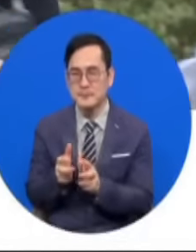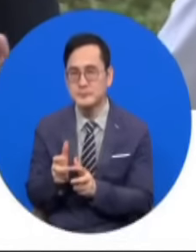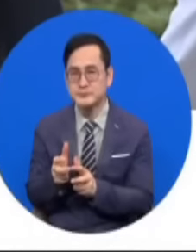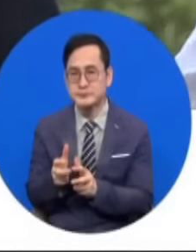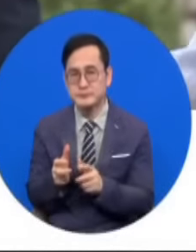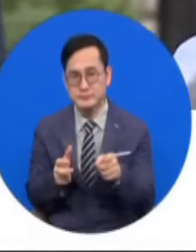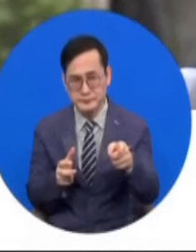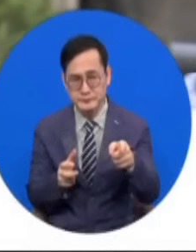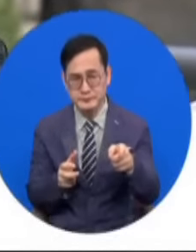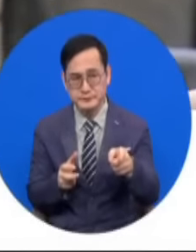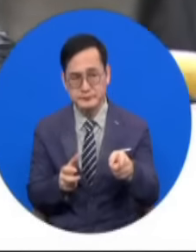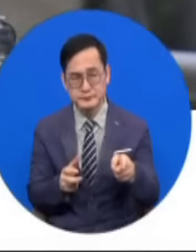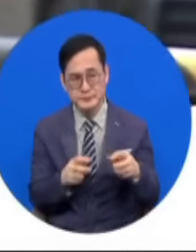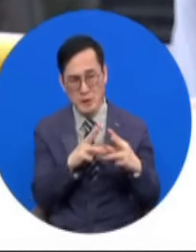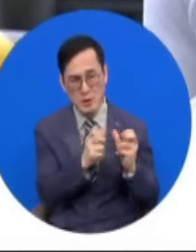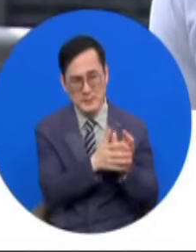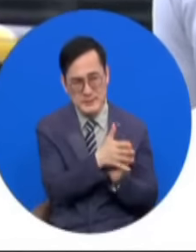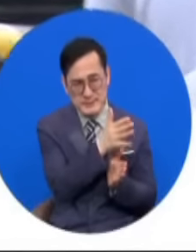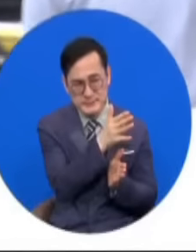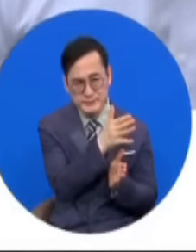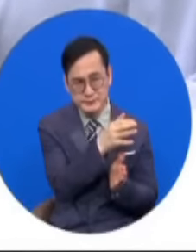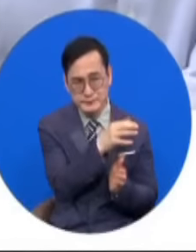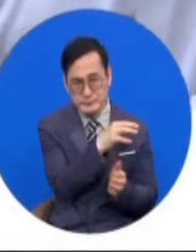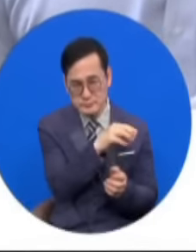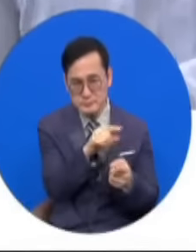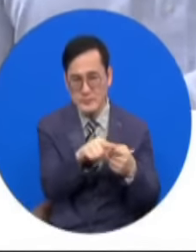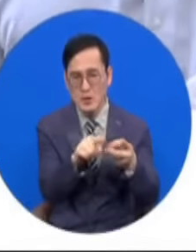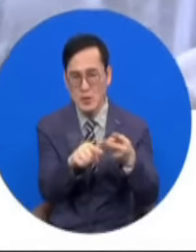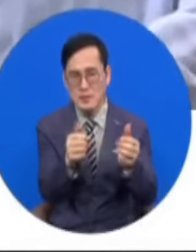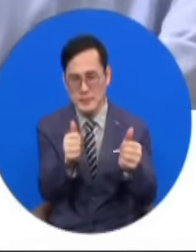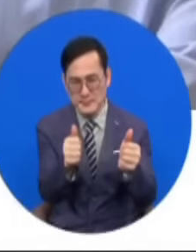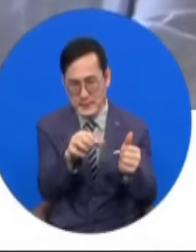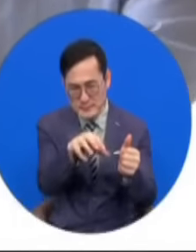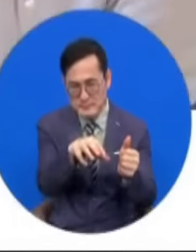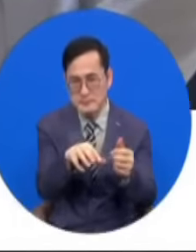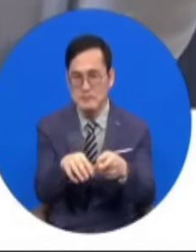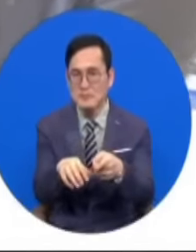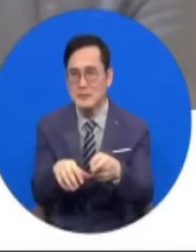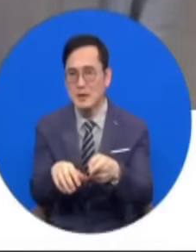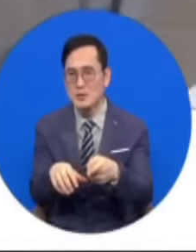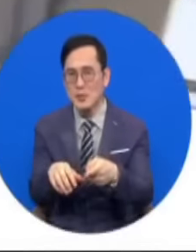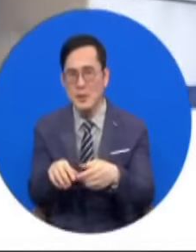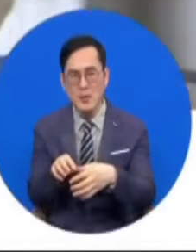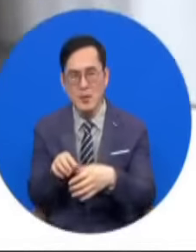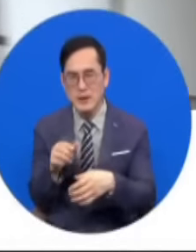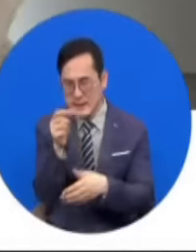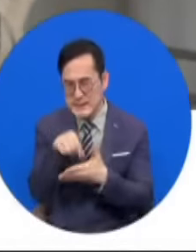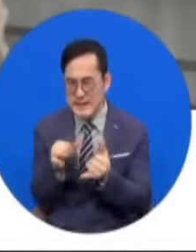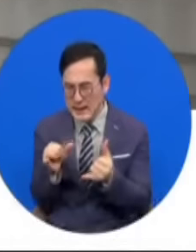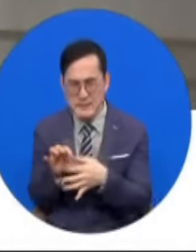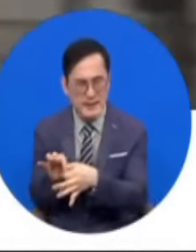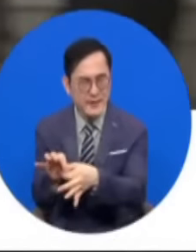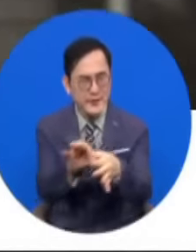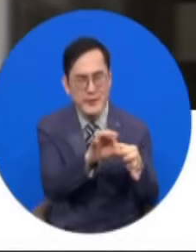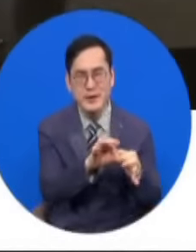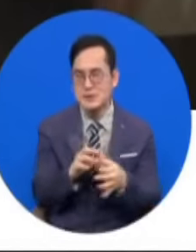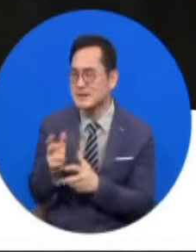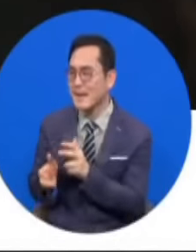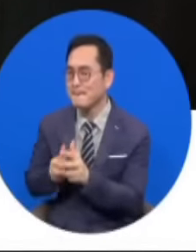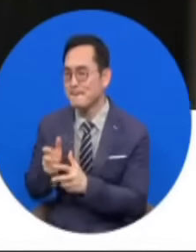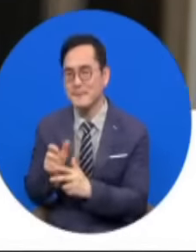중요한 성남 시청 임맥을 이용을 한 것이죠 그런데 이제 지금 이야기를 보면은 문명 이해는 가요 김만배 씨 입장에서